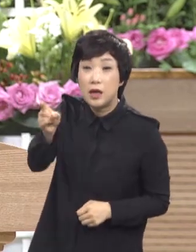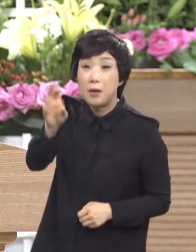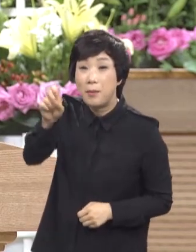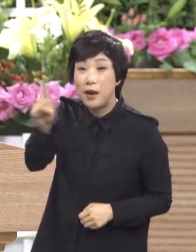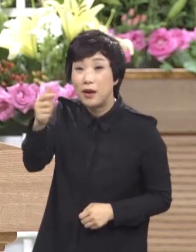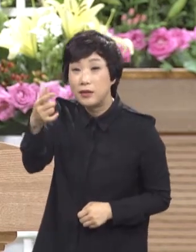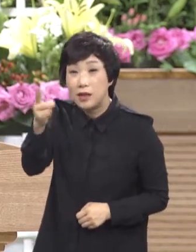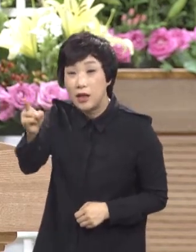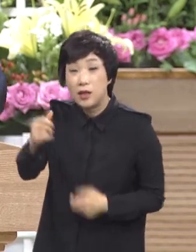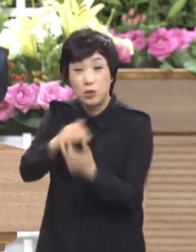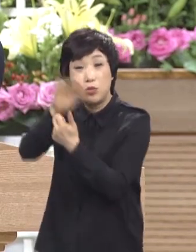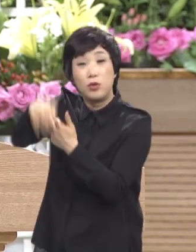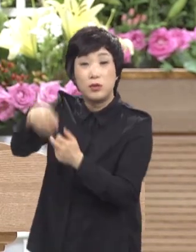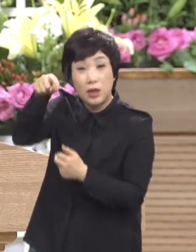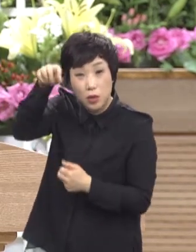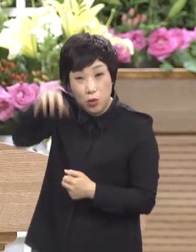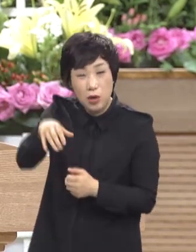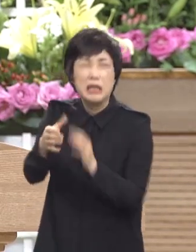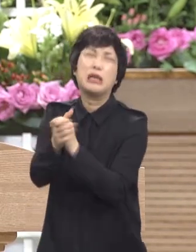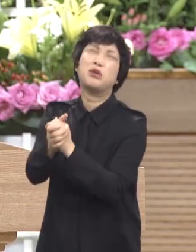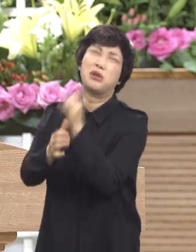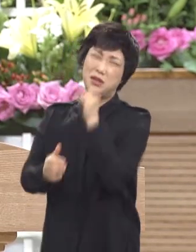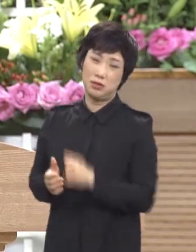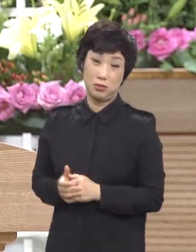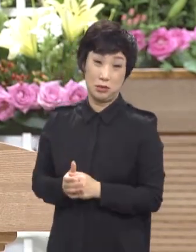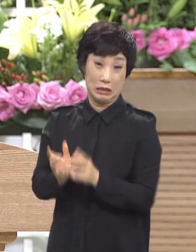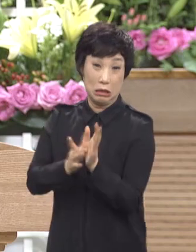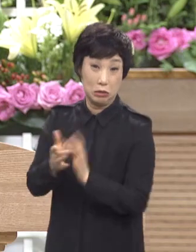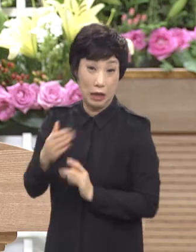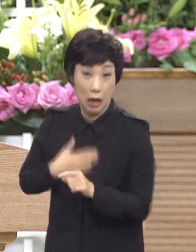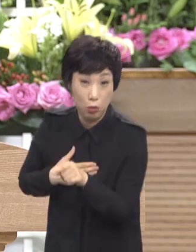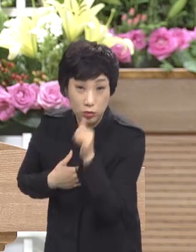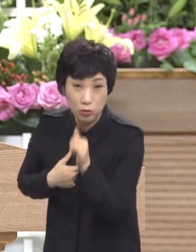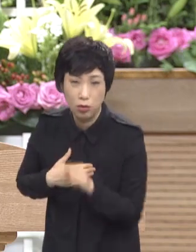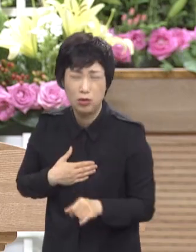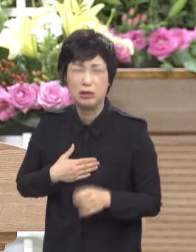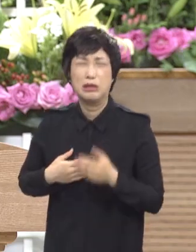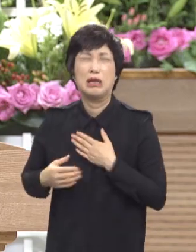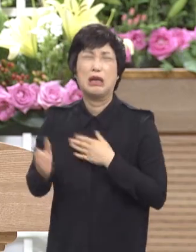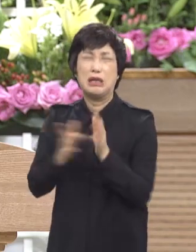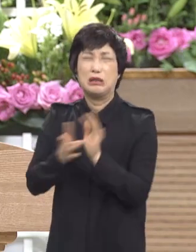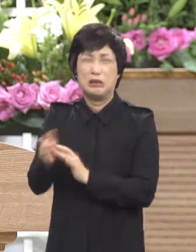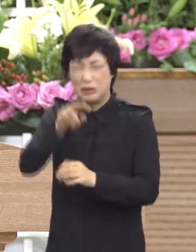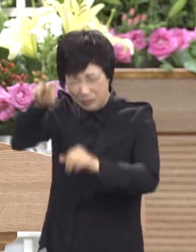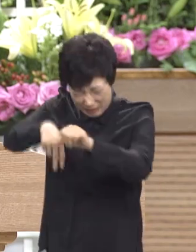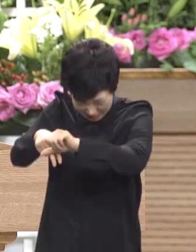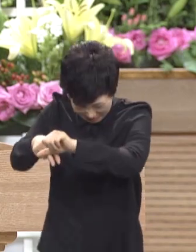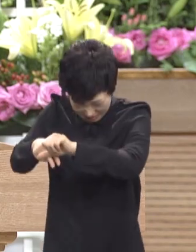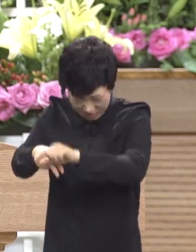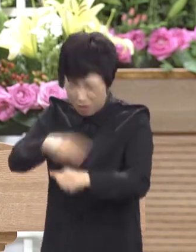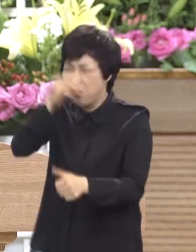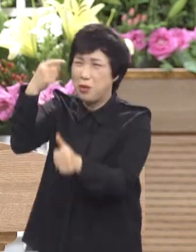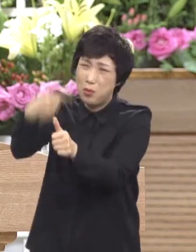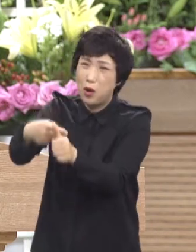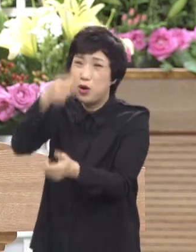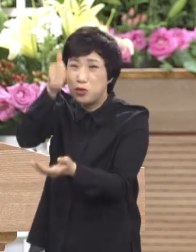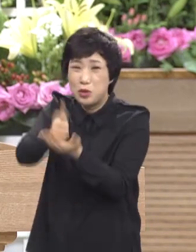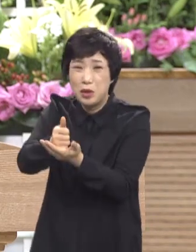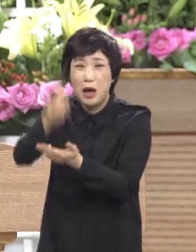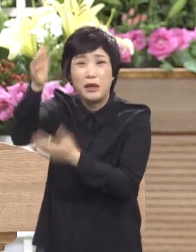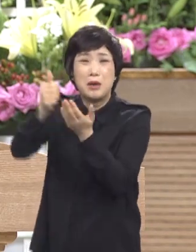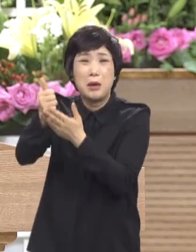주님은 하루 내가 십자가에 달려서 신성을 모독한 죄, 하나님의